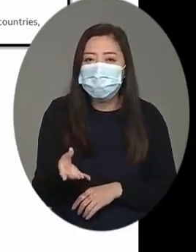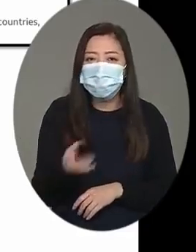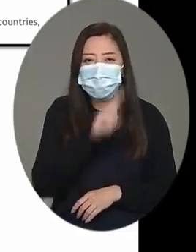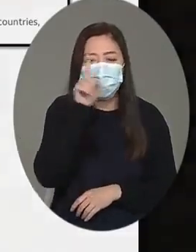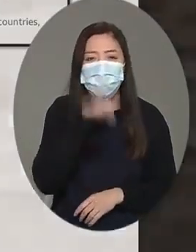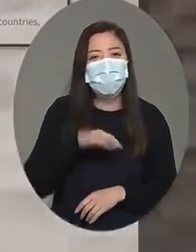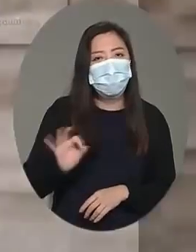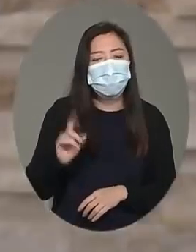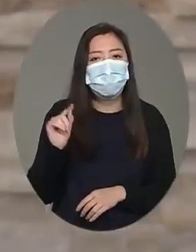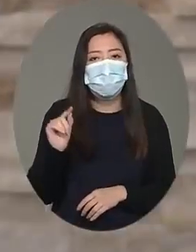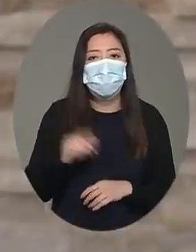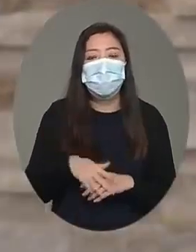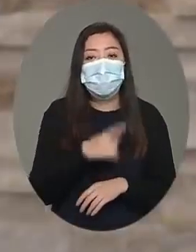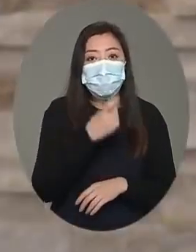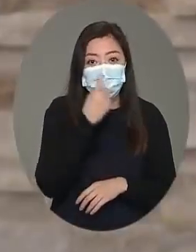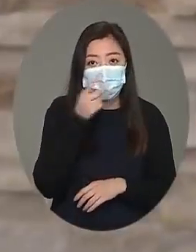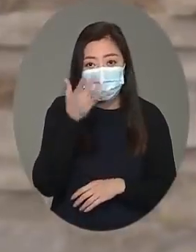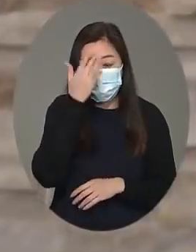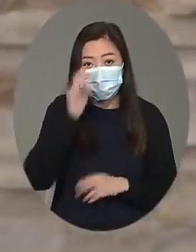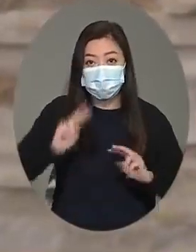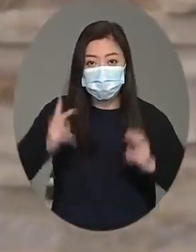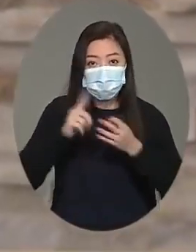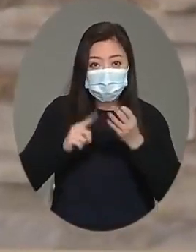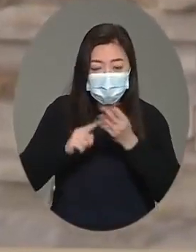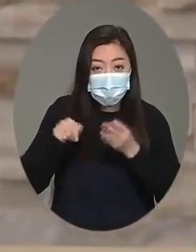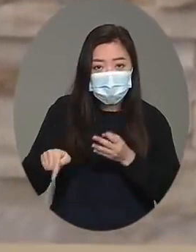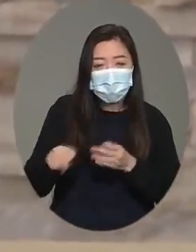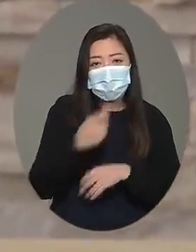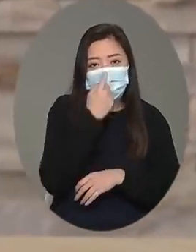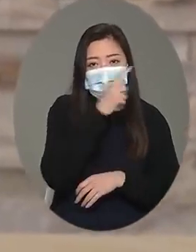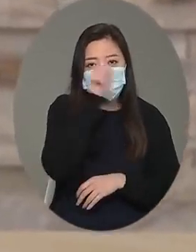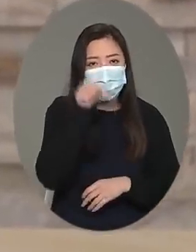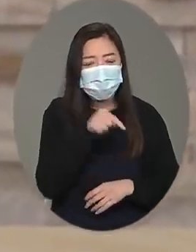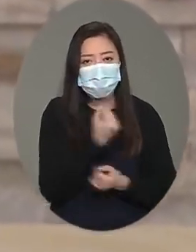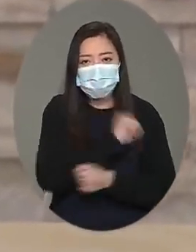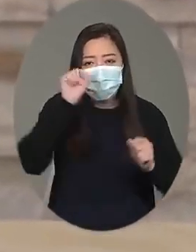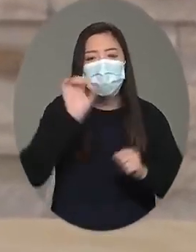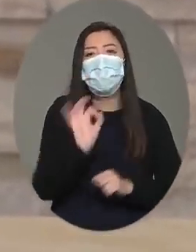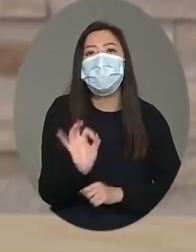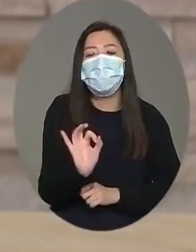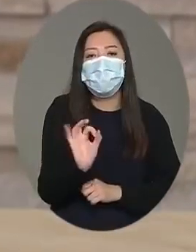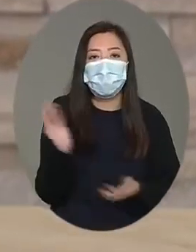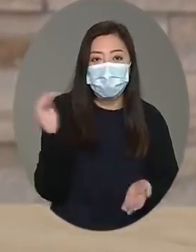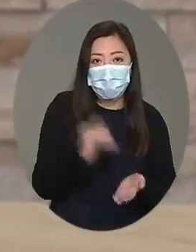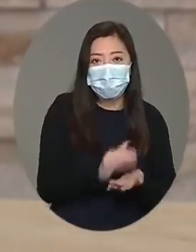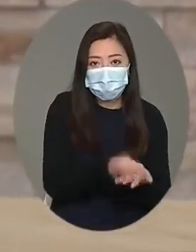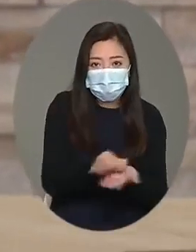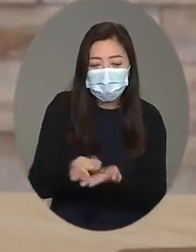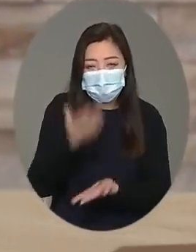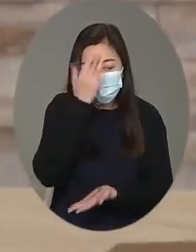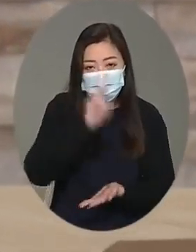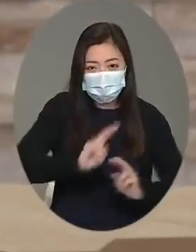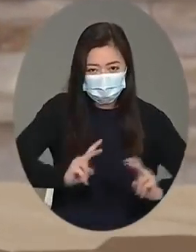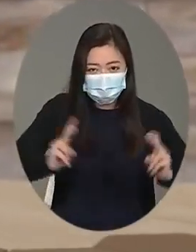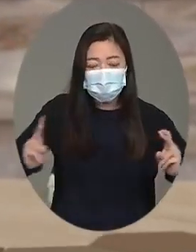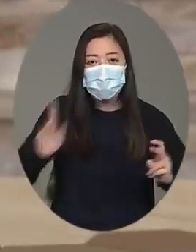視？對於英國變種病毒這個名字，在英國不見有明顯反對聲音。後來不同地方的